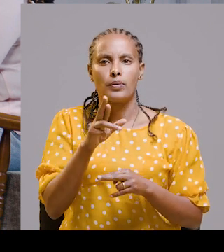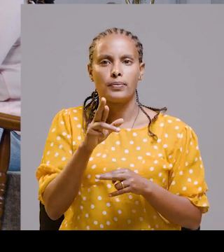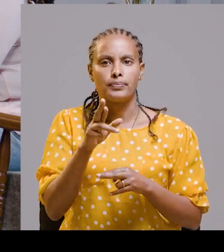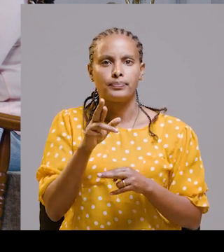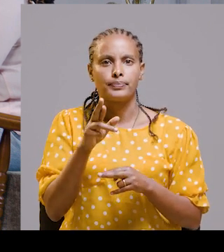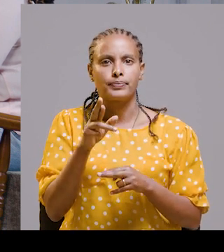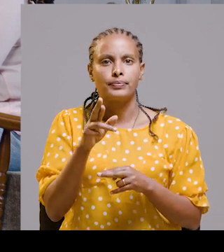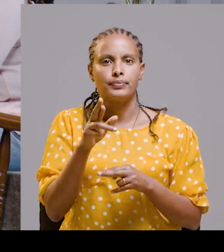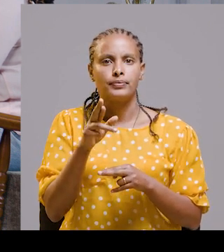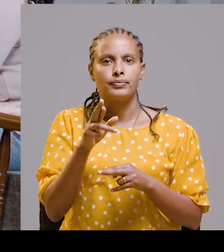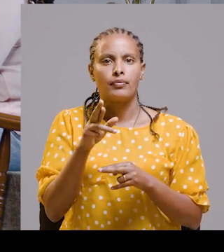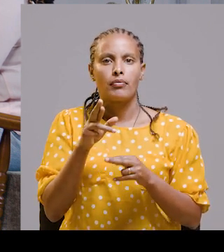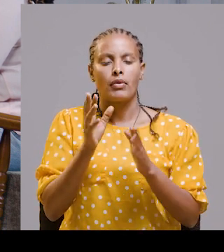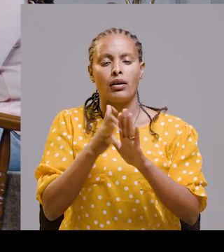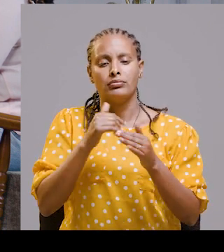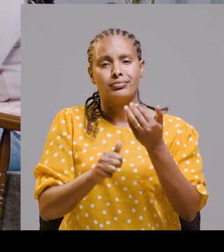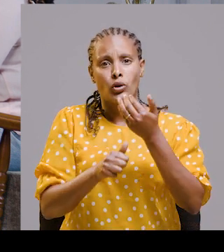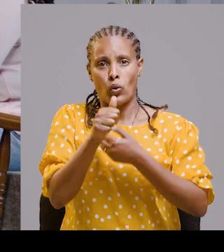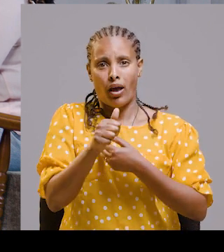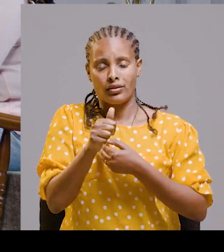እነዚህ እንትኖች በጣም ጠቃሚ ናቸው